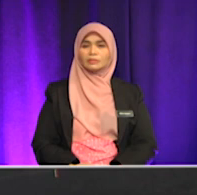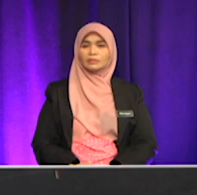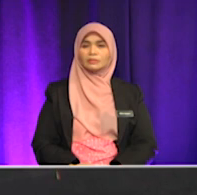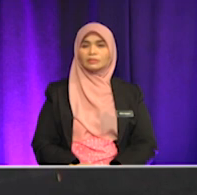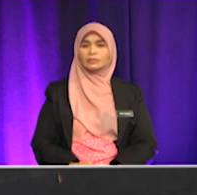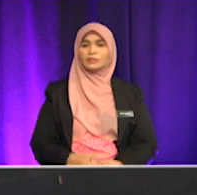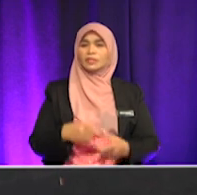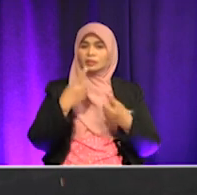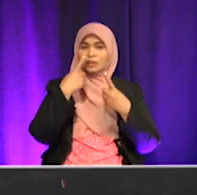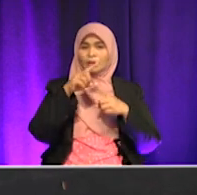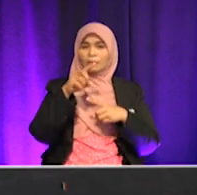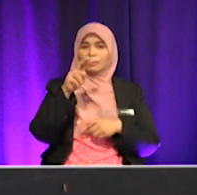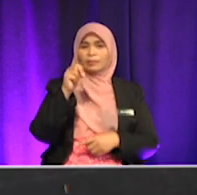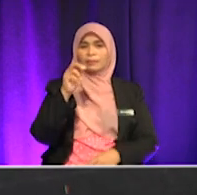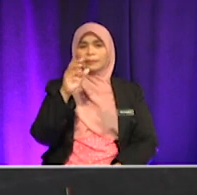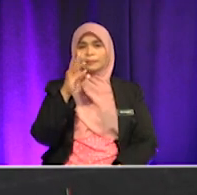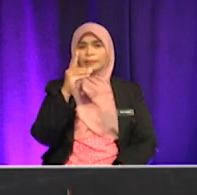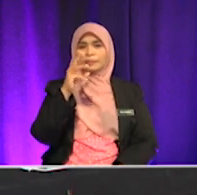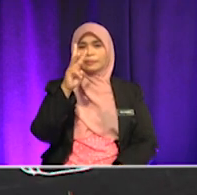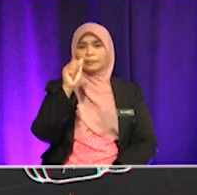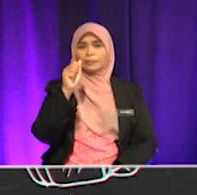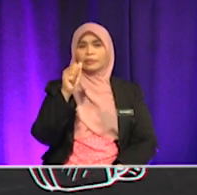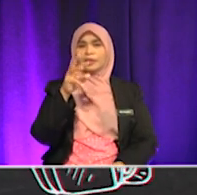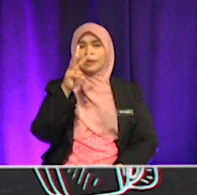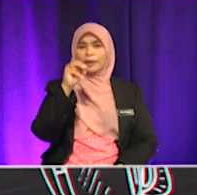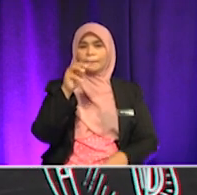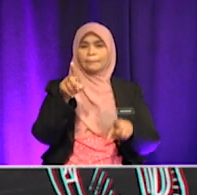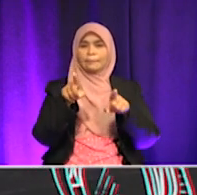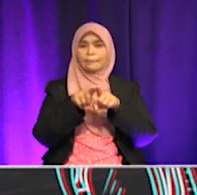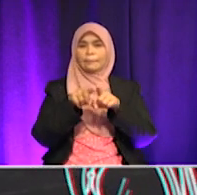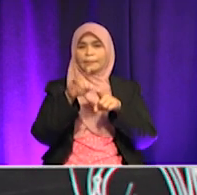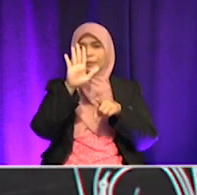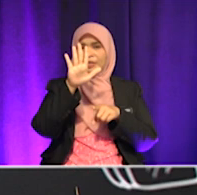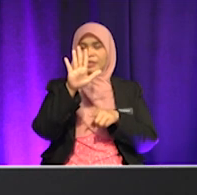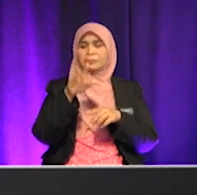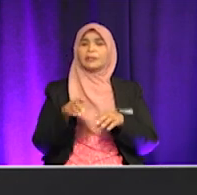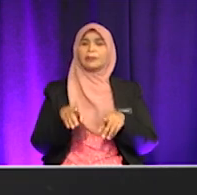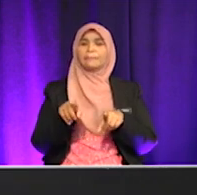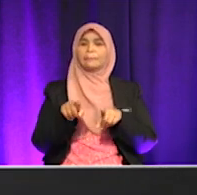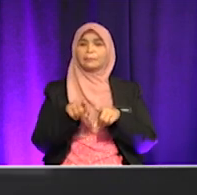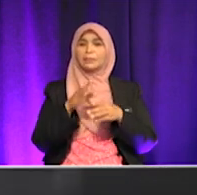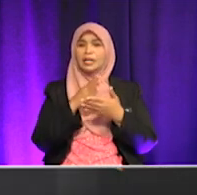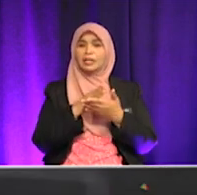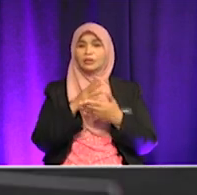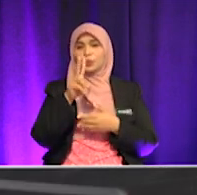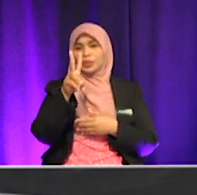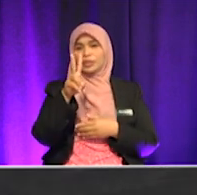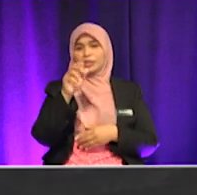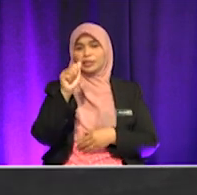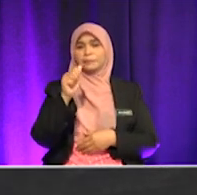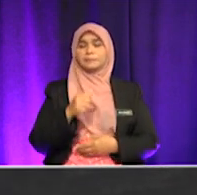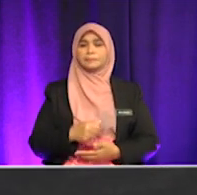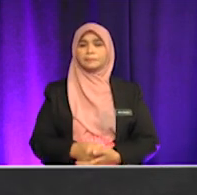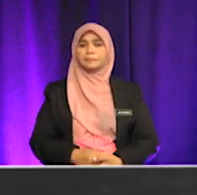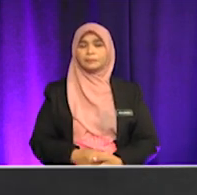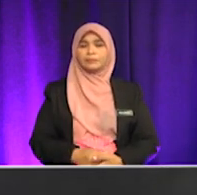Okey, jawapan Nadua adalah M bersamaan dengan 5 per dengan 2. Okey, sama tak?